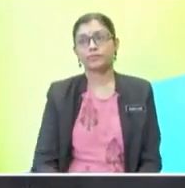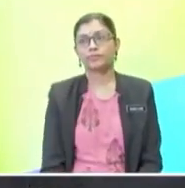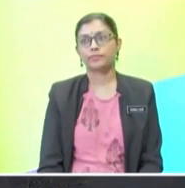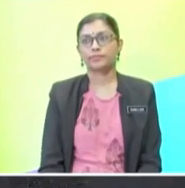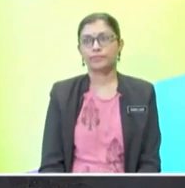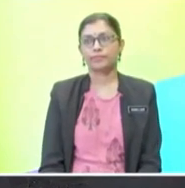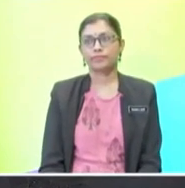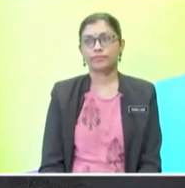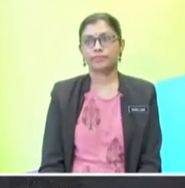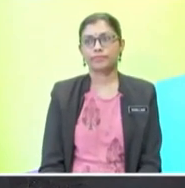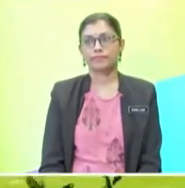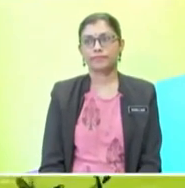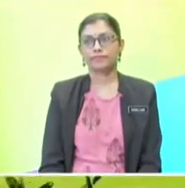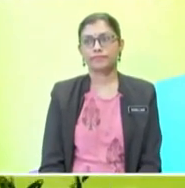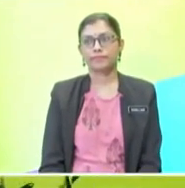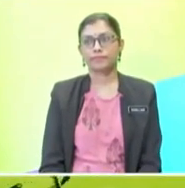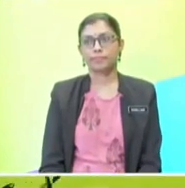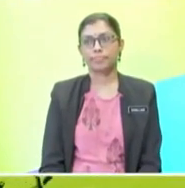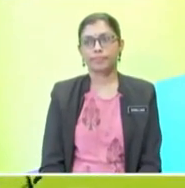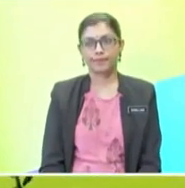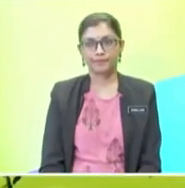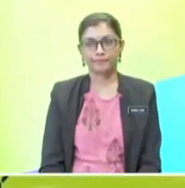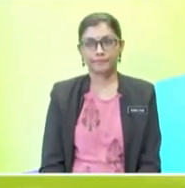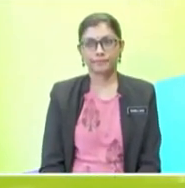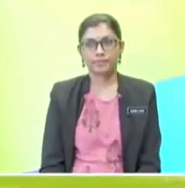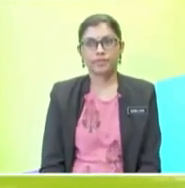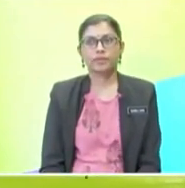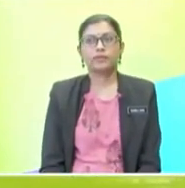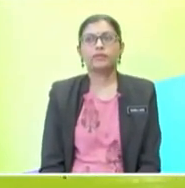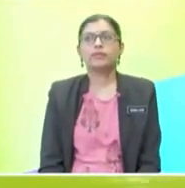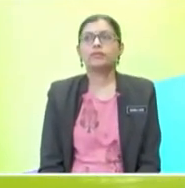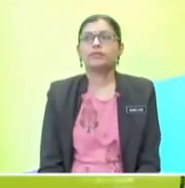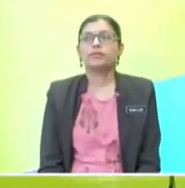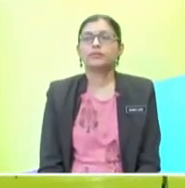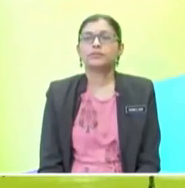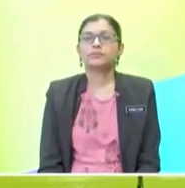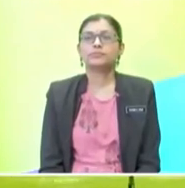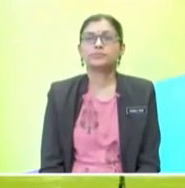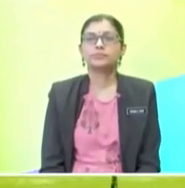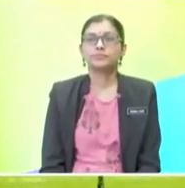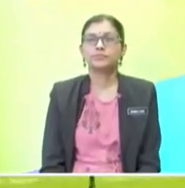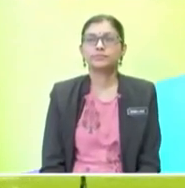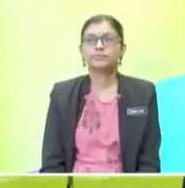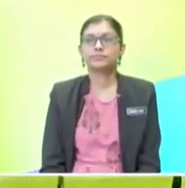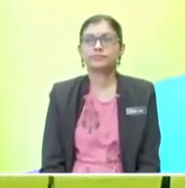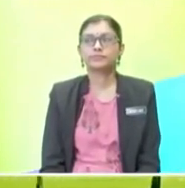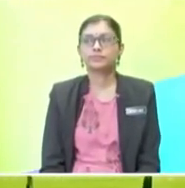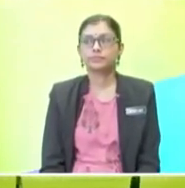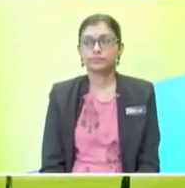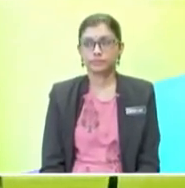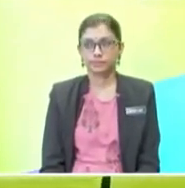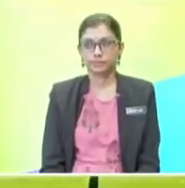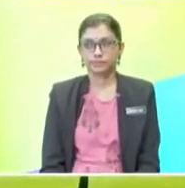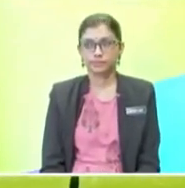dengan cikgu? Silakan angkat tangan anda. Oh, Aisyah. Okey, Aisyah. Silakan Aisyah. Aisyah, kongsi apa kelebihan anak